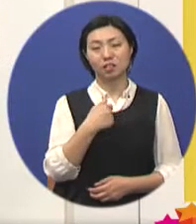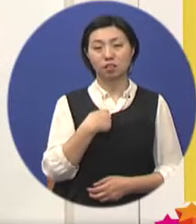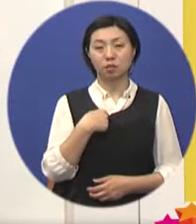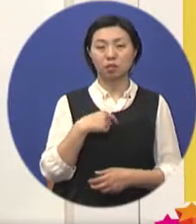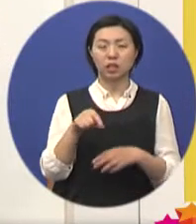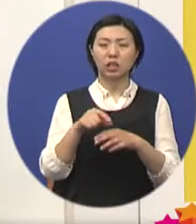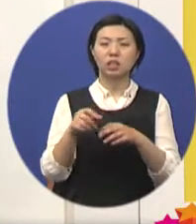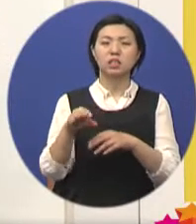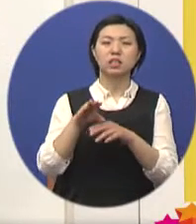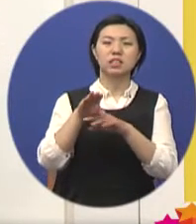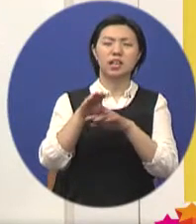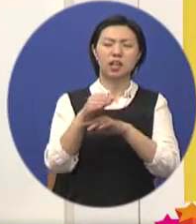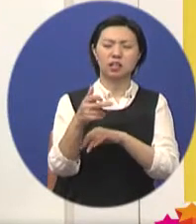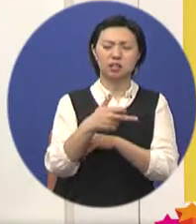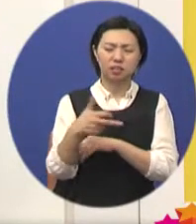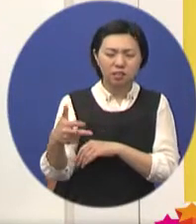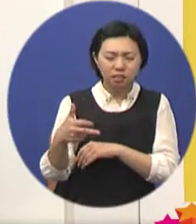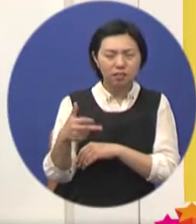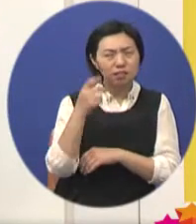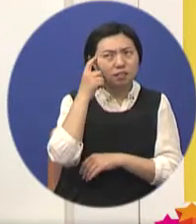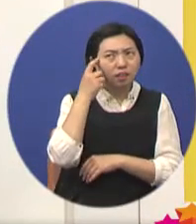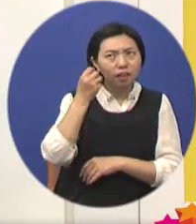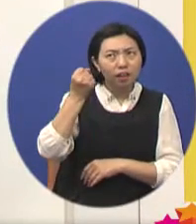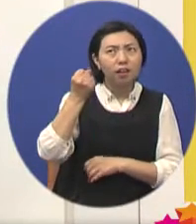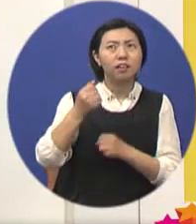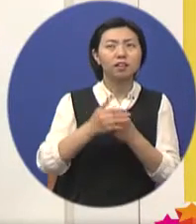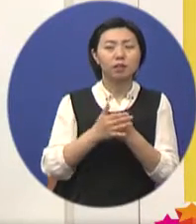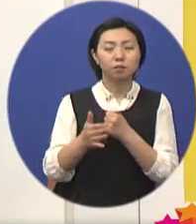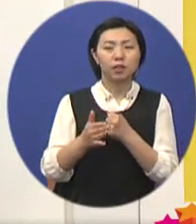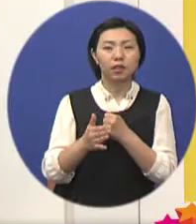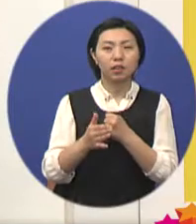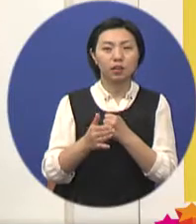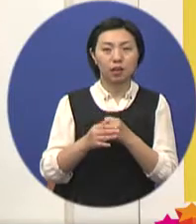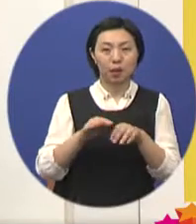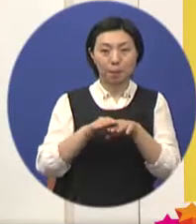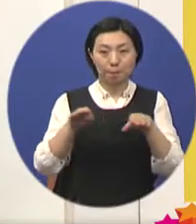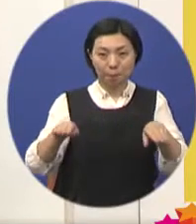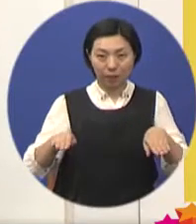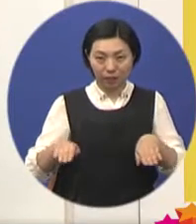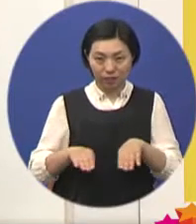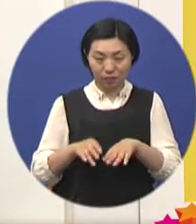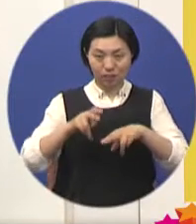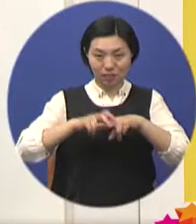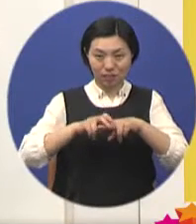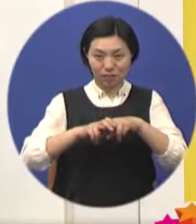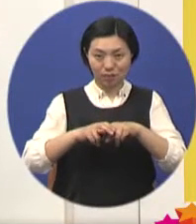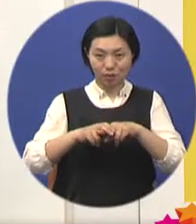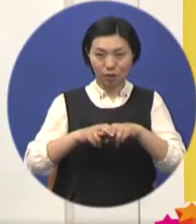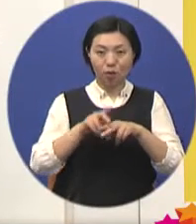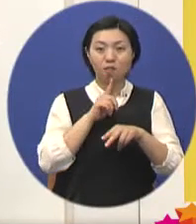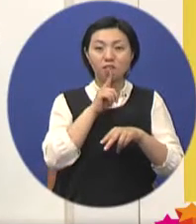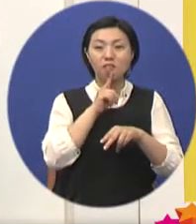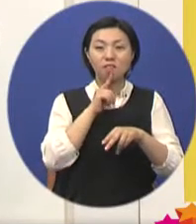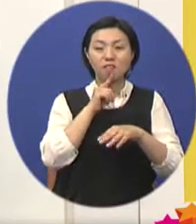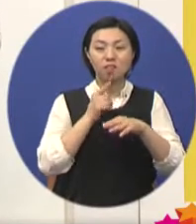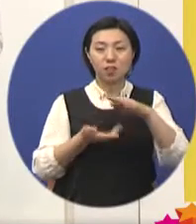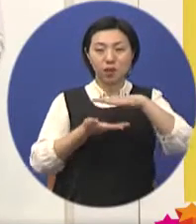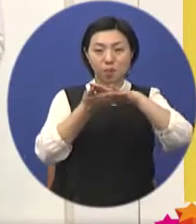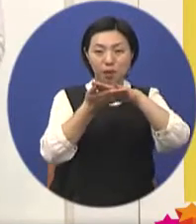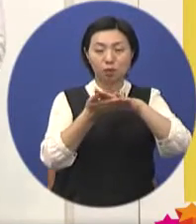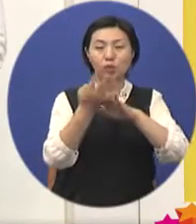클 것 같아서. 네. 조금 이제 커버랑 이제 방송 되게 하고. 네. 조수 운전석 그냥 커버랑